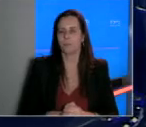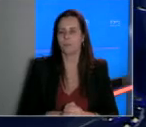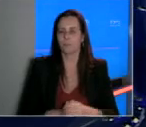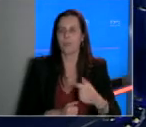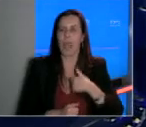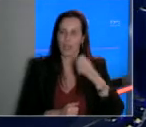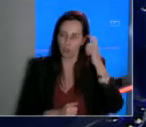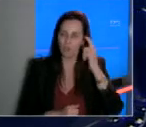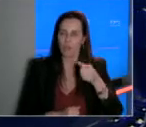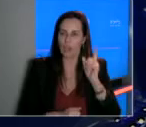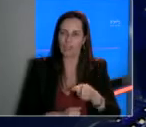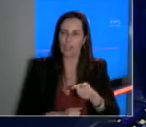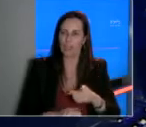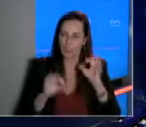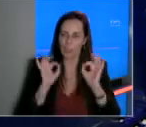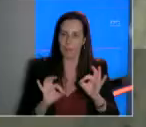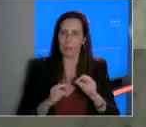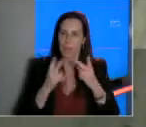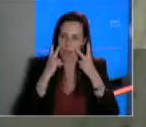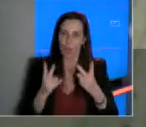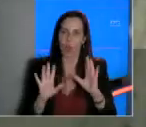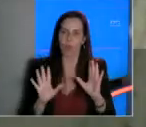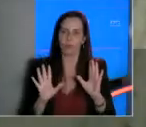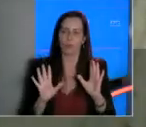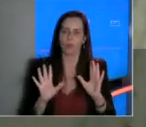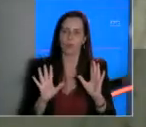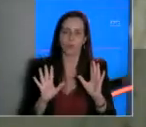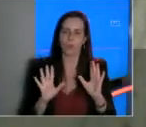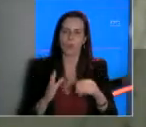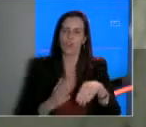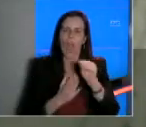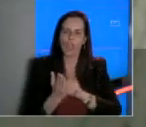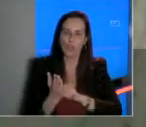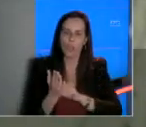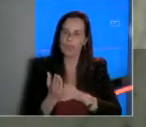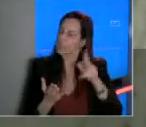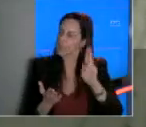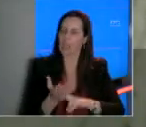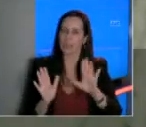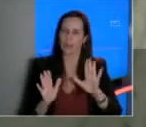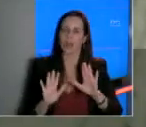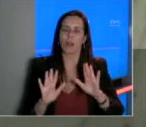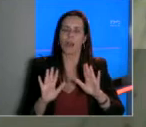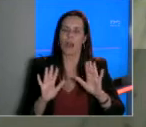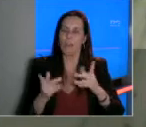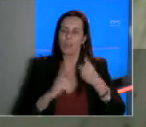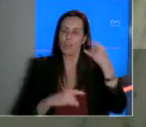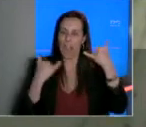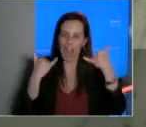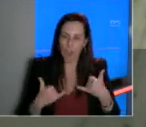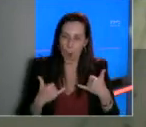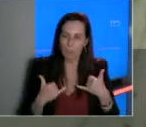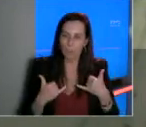אני חושב שצריך באמת לראות ש... הרשימה המשותפת צדקה. מה שקרה היום